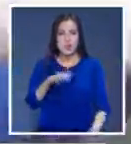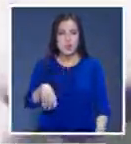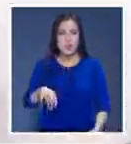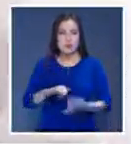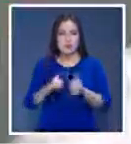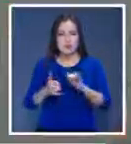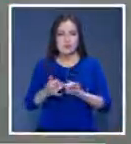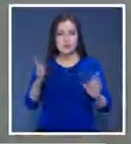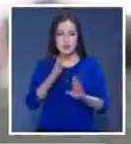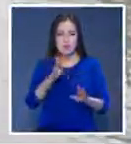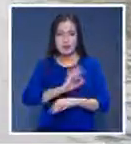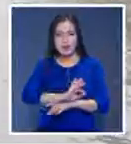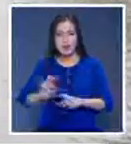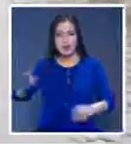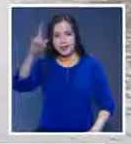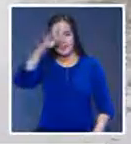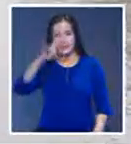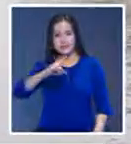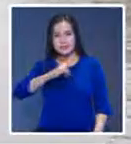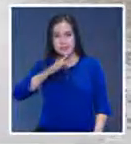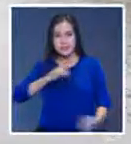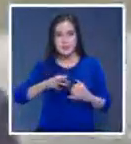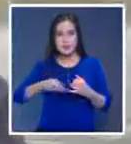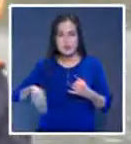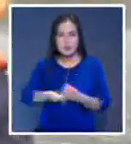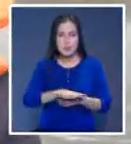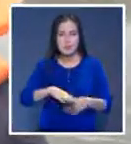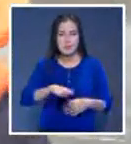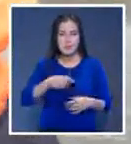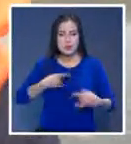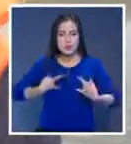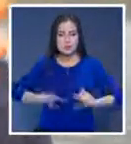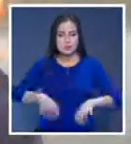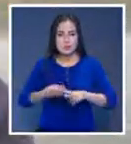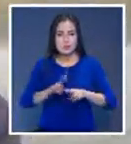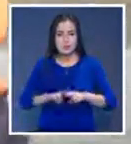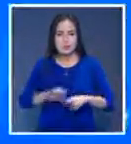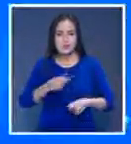Осындай Қазақстан мемлекетінде, оның ішінде Шығыс Қазақстан облысында туғаныма мен өте қуаныштымын.